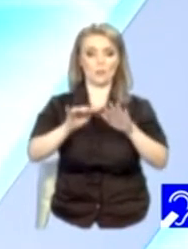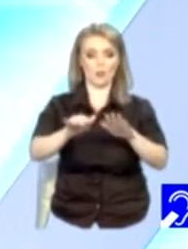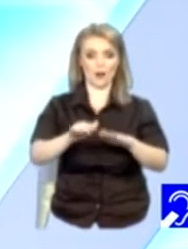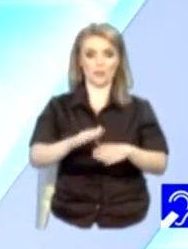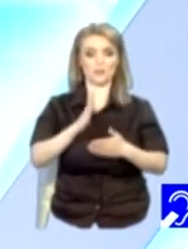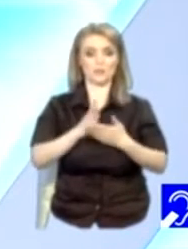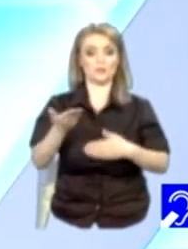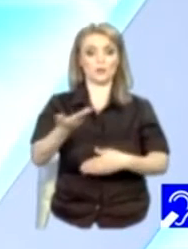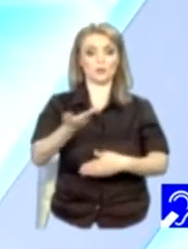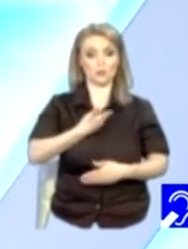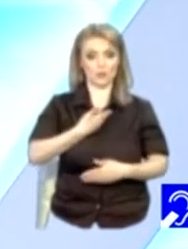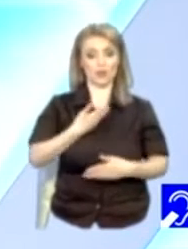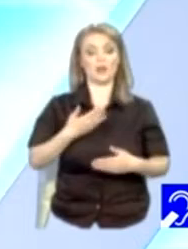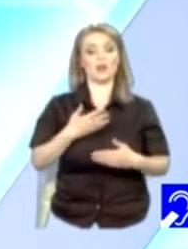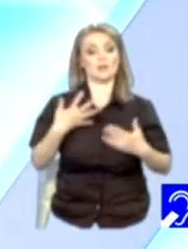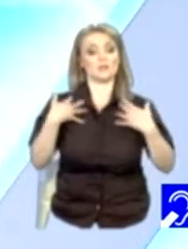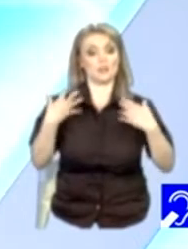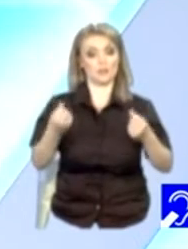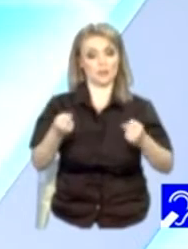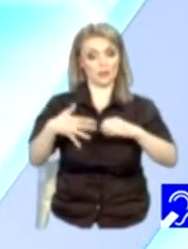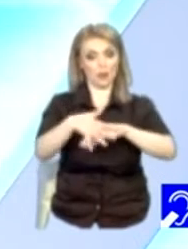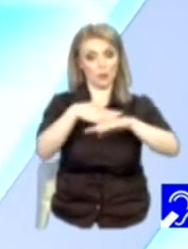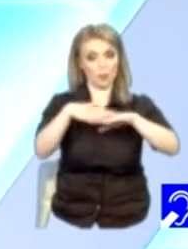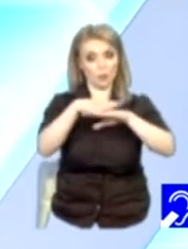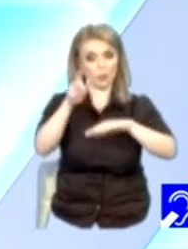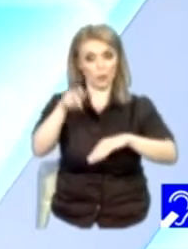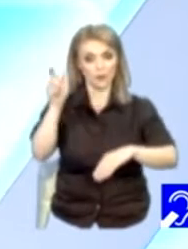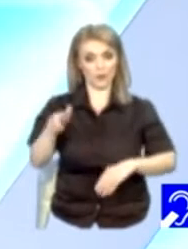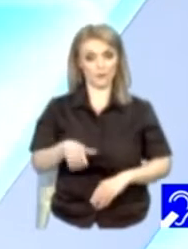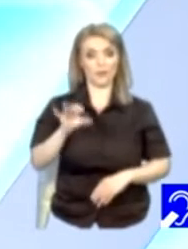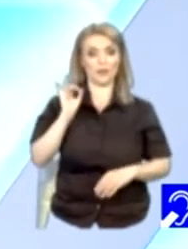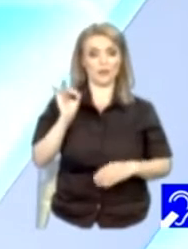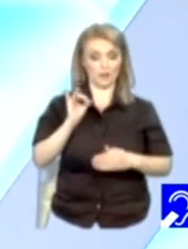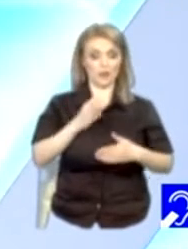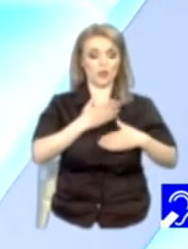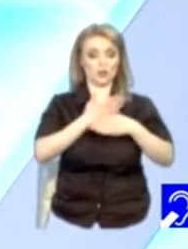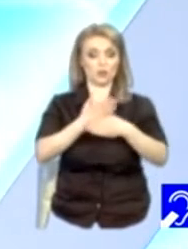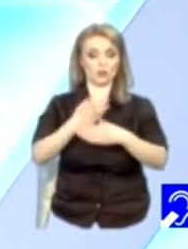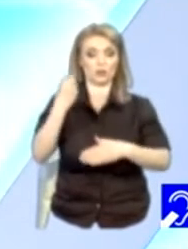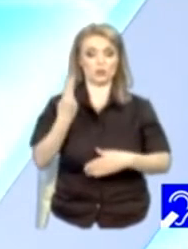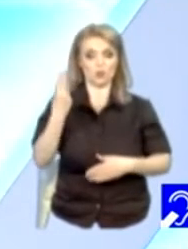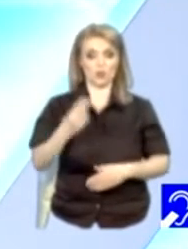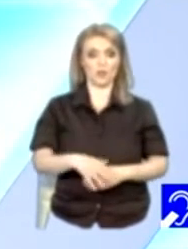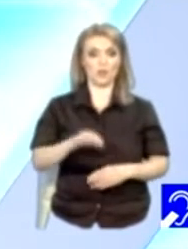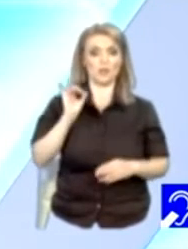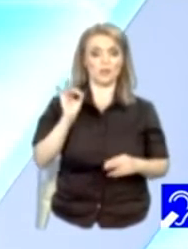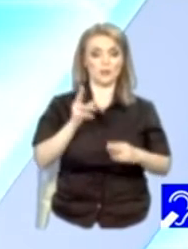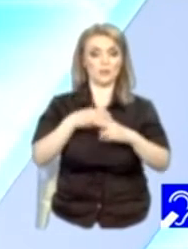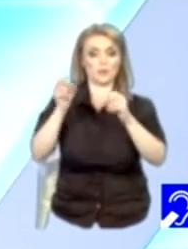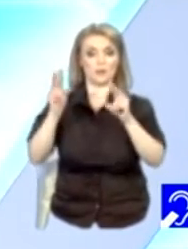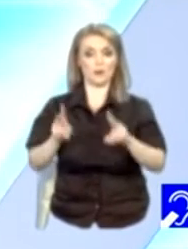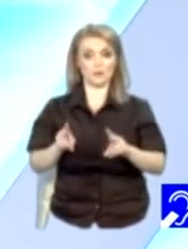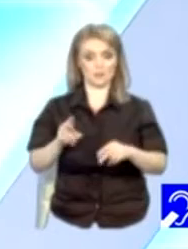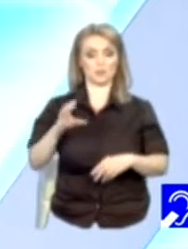sunt sănătatea publică și asistența socială, securitatea socială,